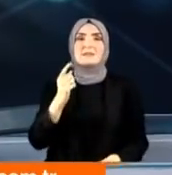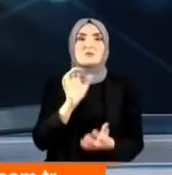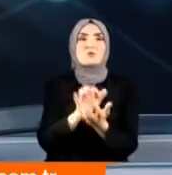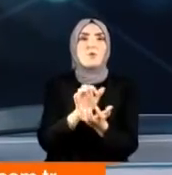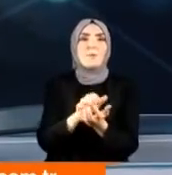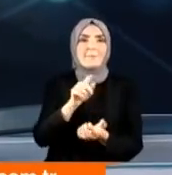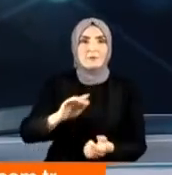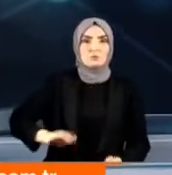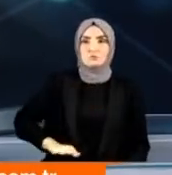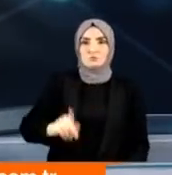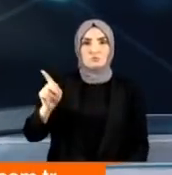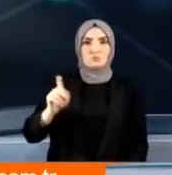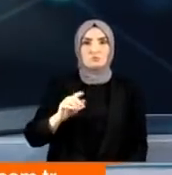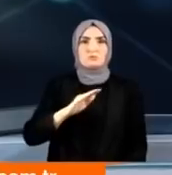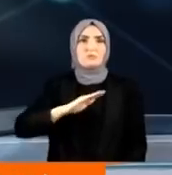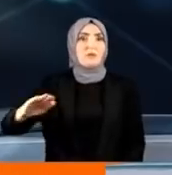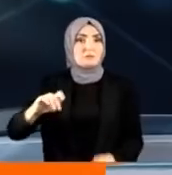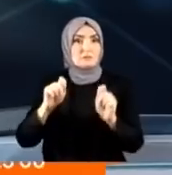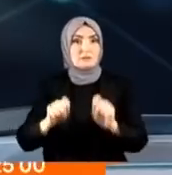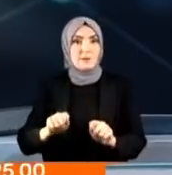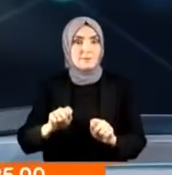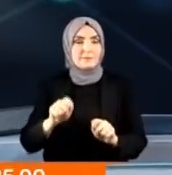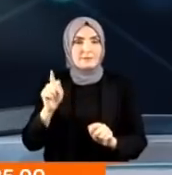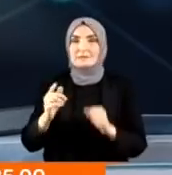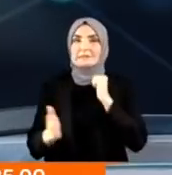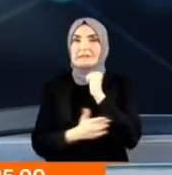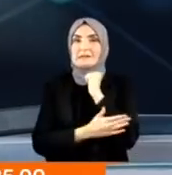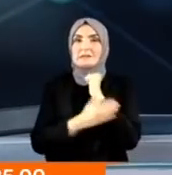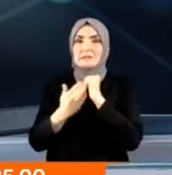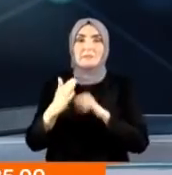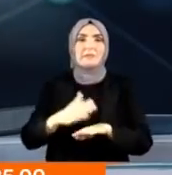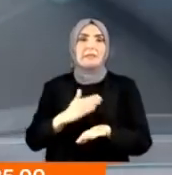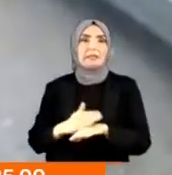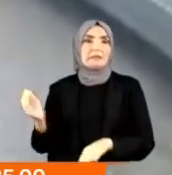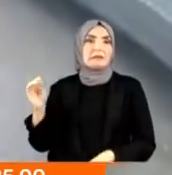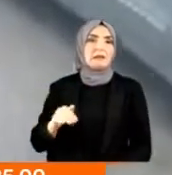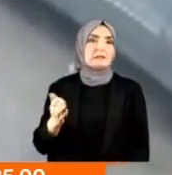Başta görüyorsunuz zaten. Yardıma da kedi koştu.